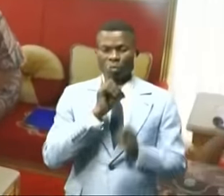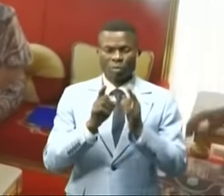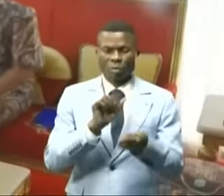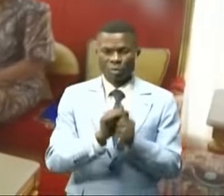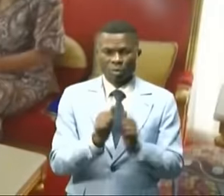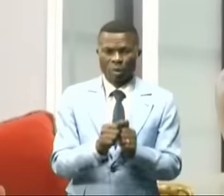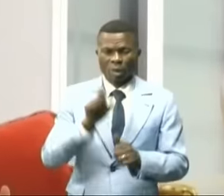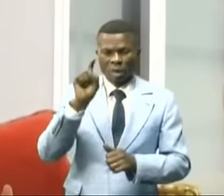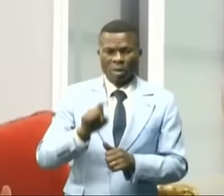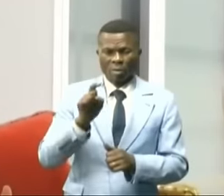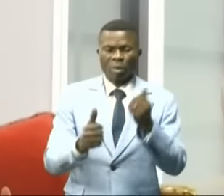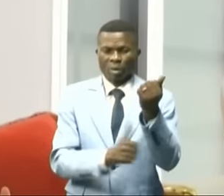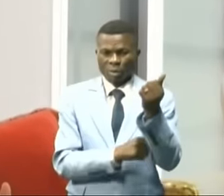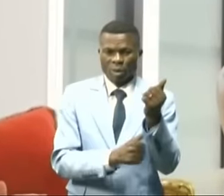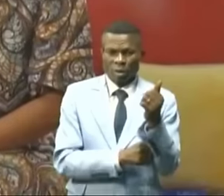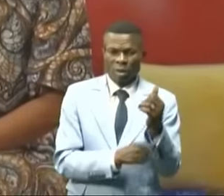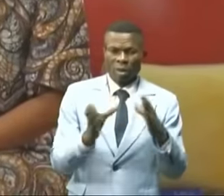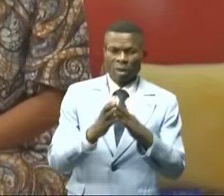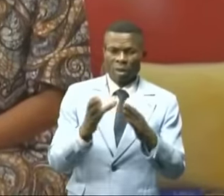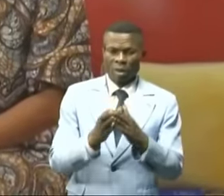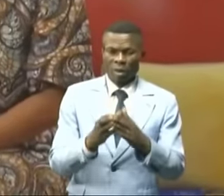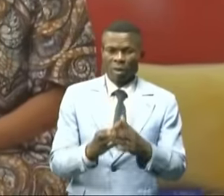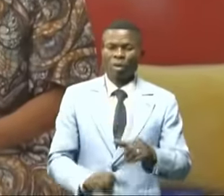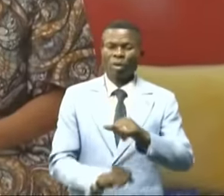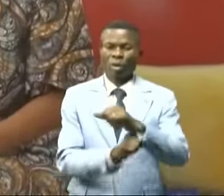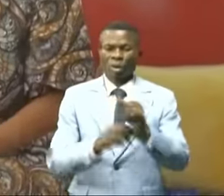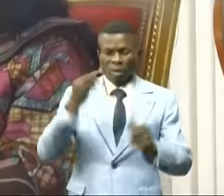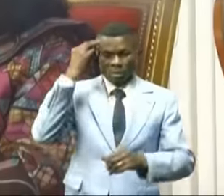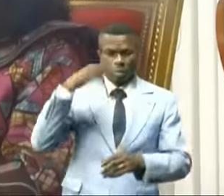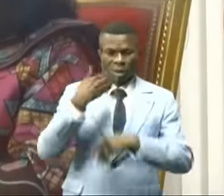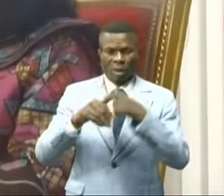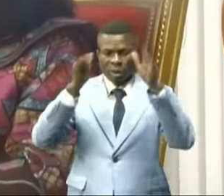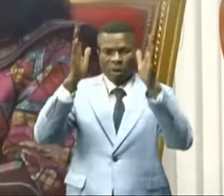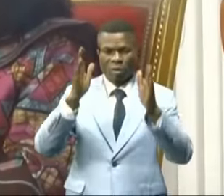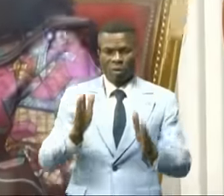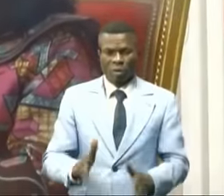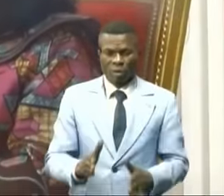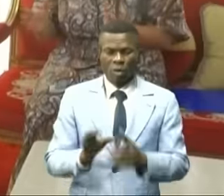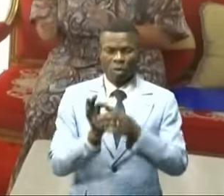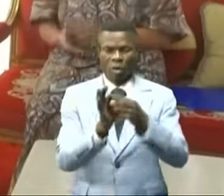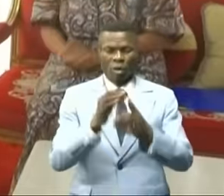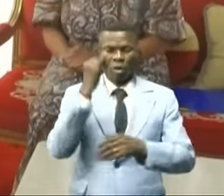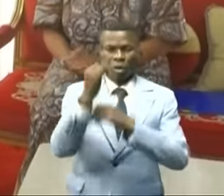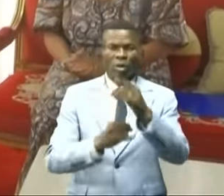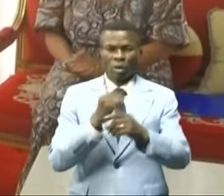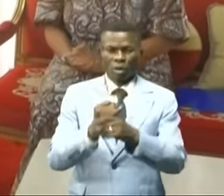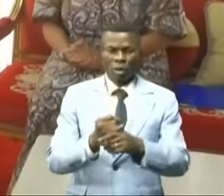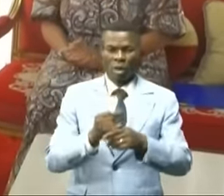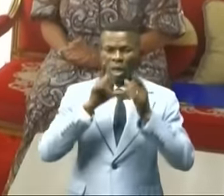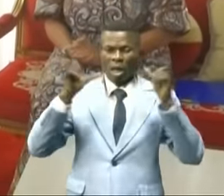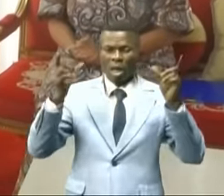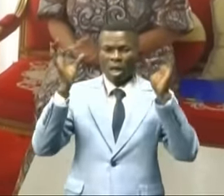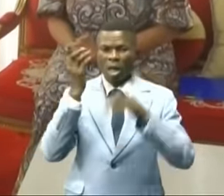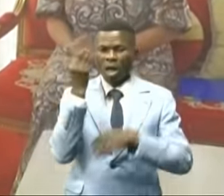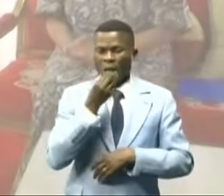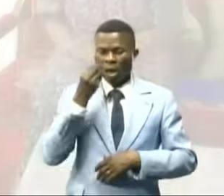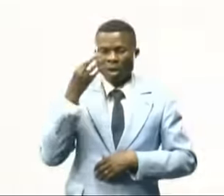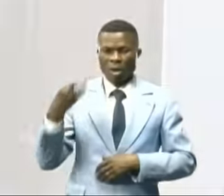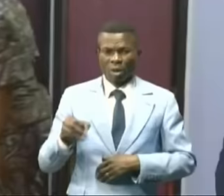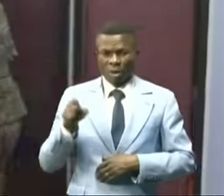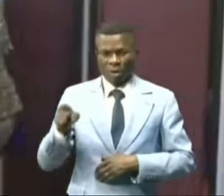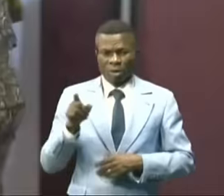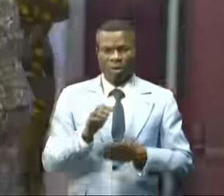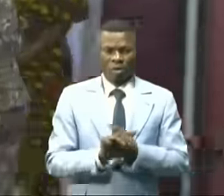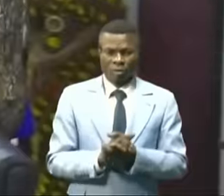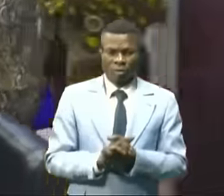de besoins humanitaires avec la ministre d'État, ministre des Affaires étrangères, coopération internationale et francophonie, et Thérèse Kayikwamba